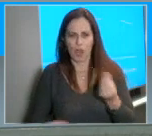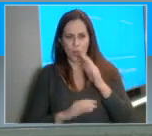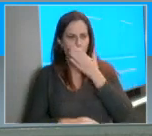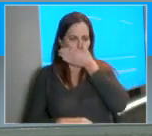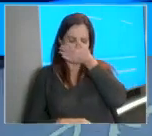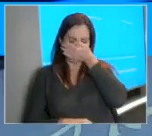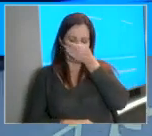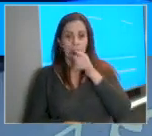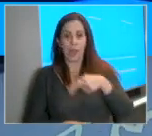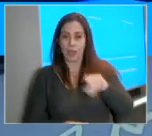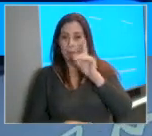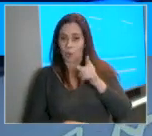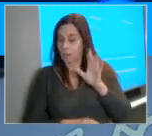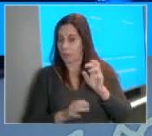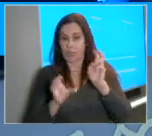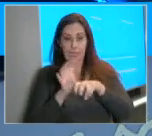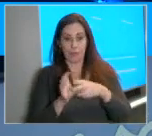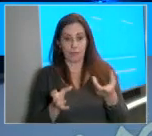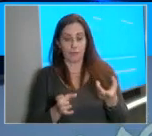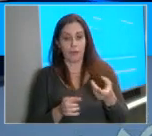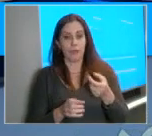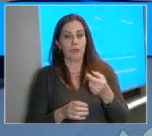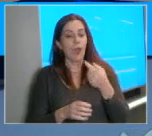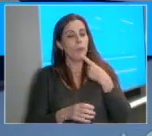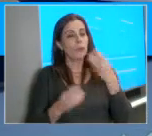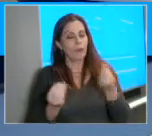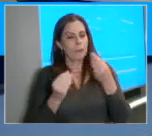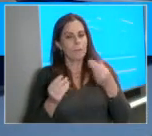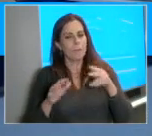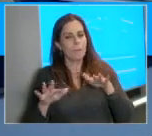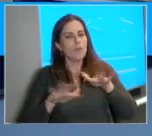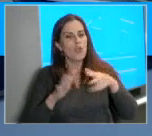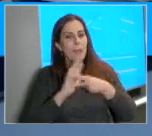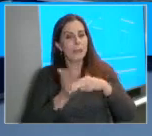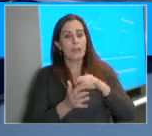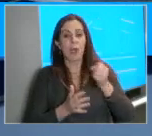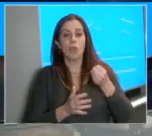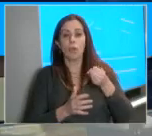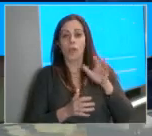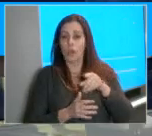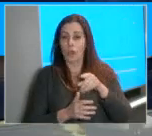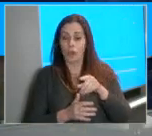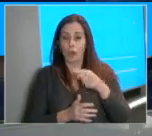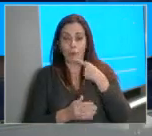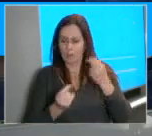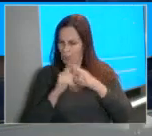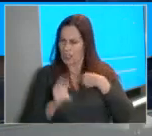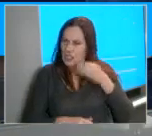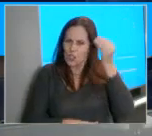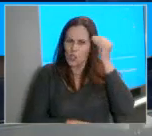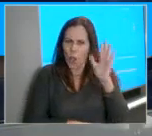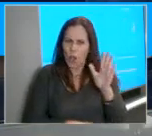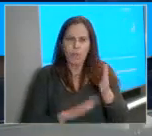תראה. אתם הייתם יכולים באמת להצטער יחידים שמדברים על עניינים מדיניים, אלמלא היו בורחים גם לכם אמירות הזויות. אני הרי